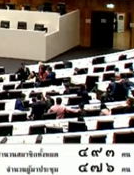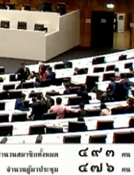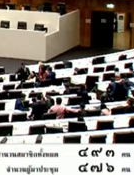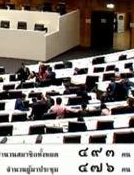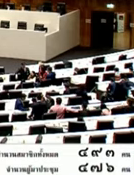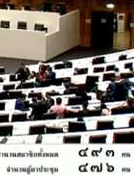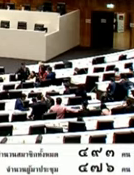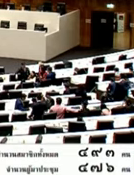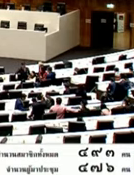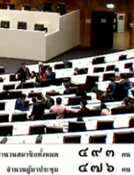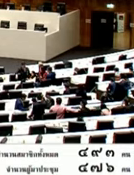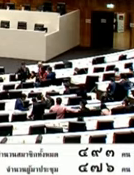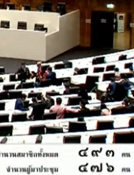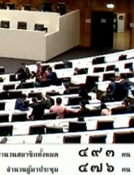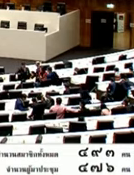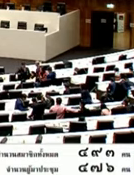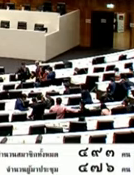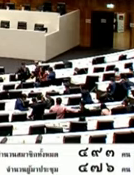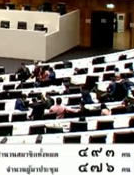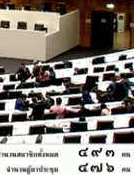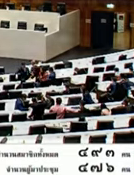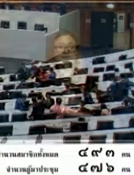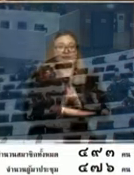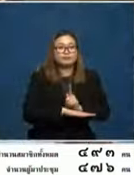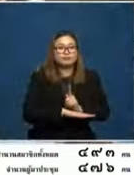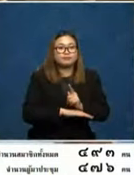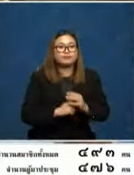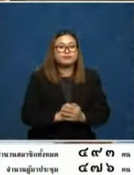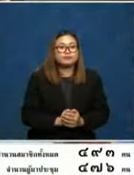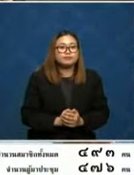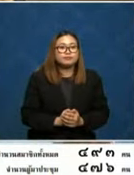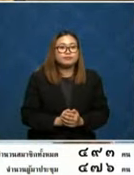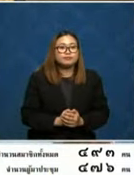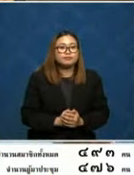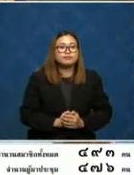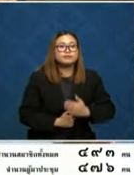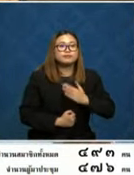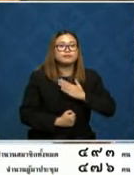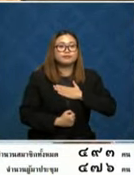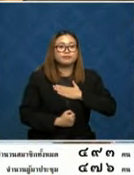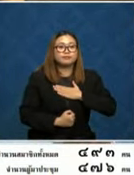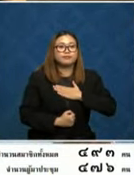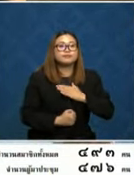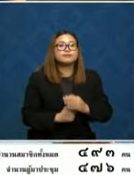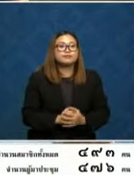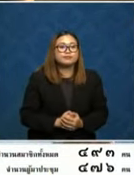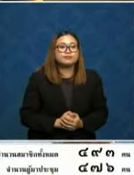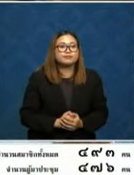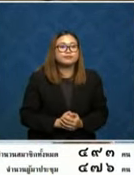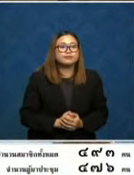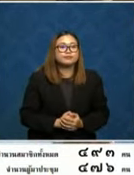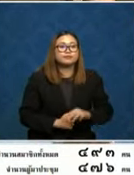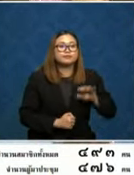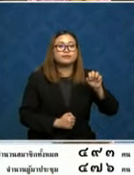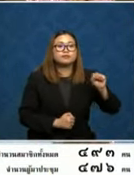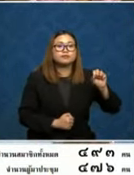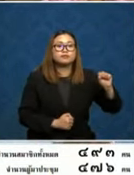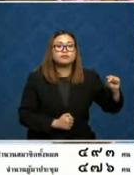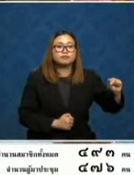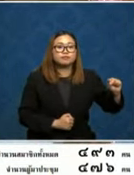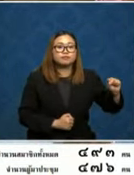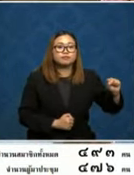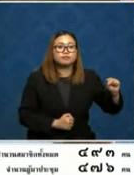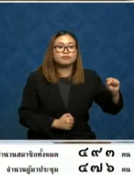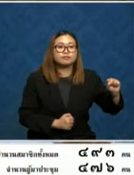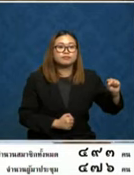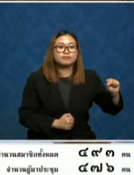กราบเรียนท่านประธานสภาที่เคารพครับกับผมถากรตันทสิทธิ์สสบัญชีรายชื่อพรรค